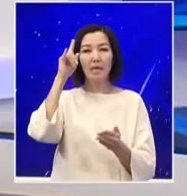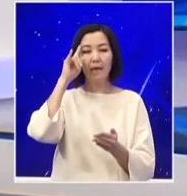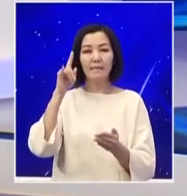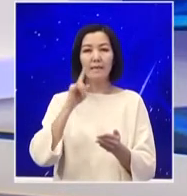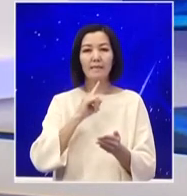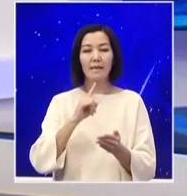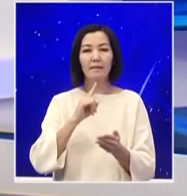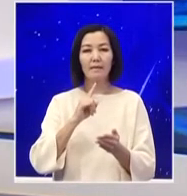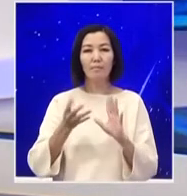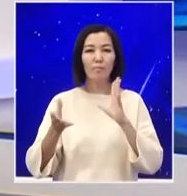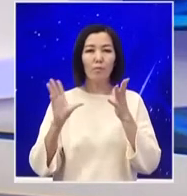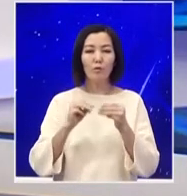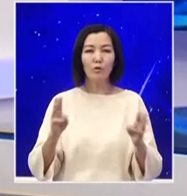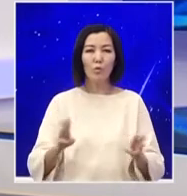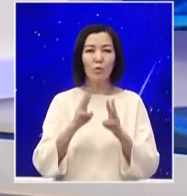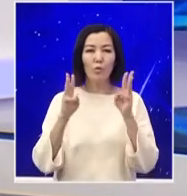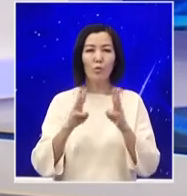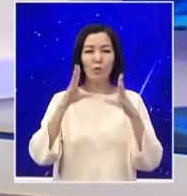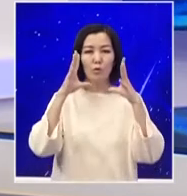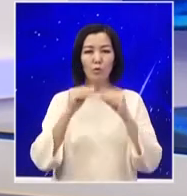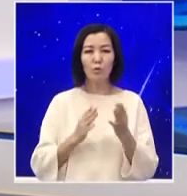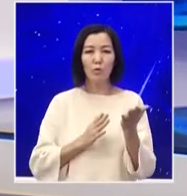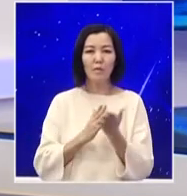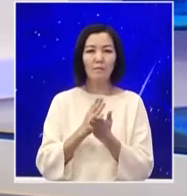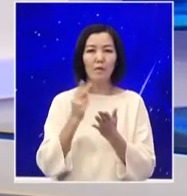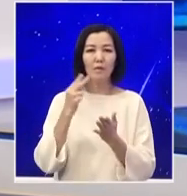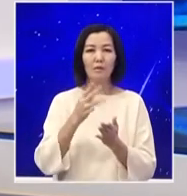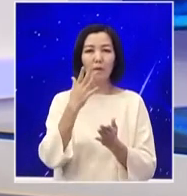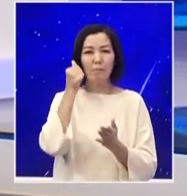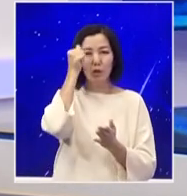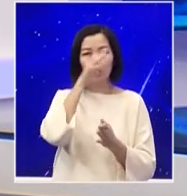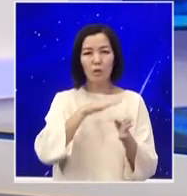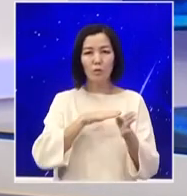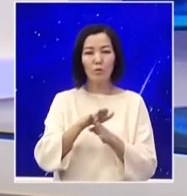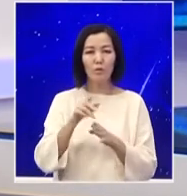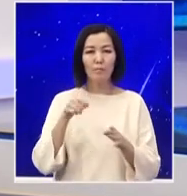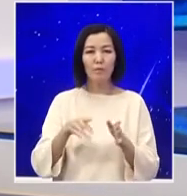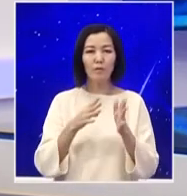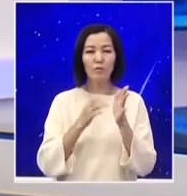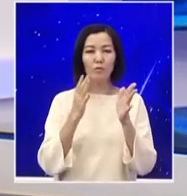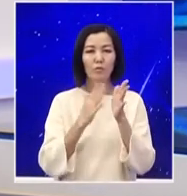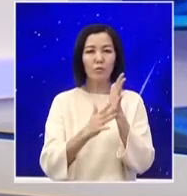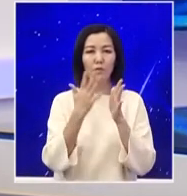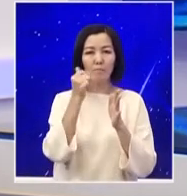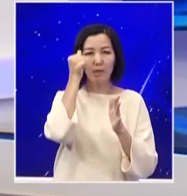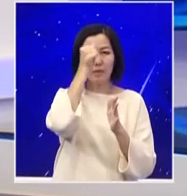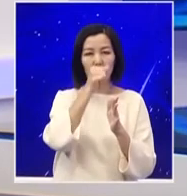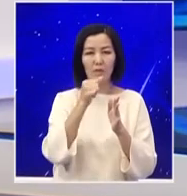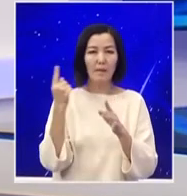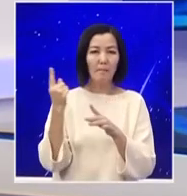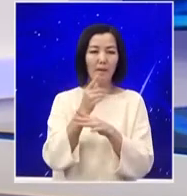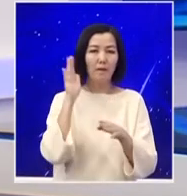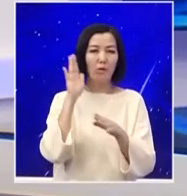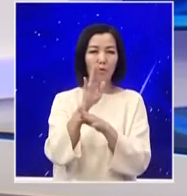Биыл елдегі өрт сөндіру қызметіне 25 жыл, 1995 жылы тұңғыш президенттің жарлығымен құрылған